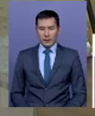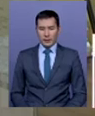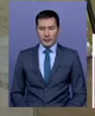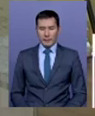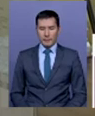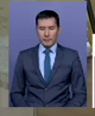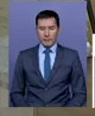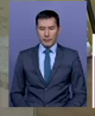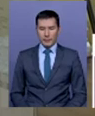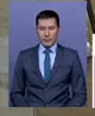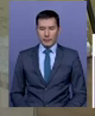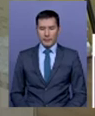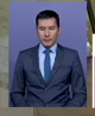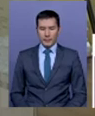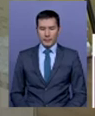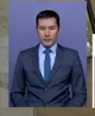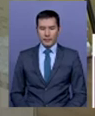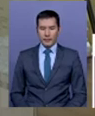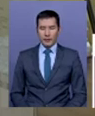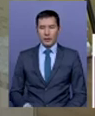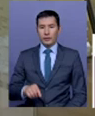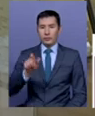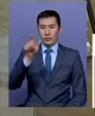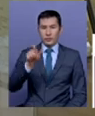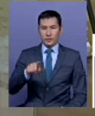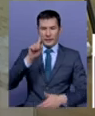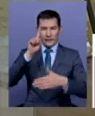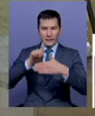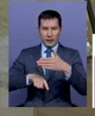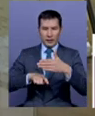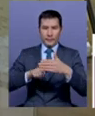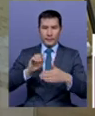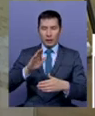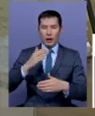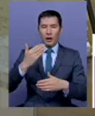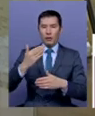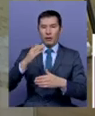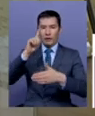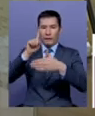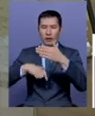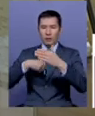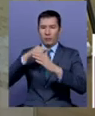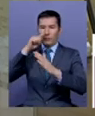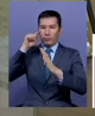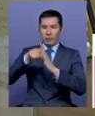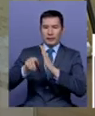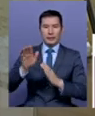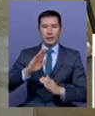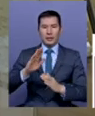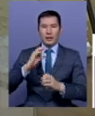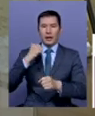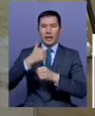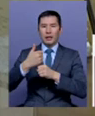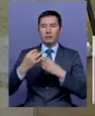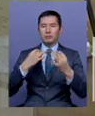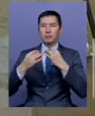тіл тигізіп кітаптарына тіл тигізбейміз. Егер де арамызда жаңағыдай орысша айтқанда если контакт наладится, одан